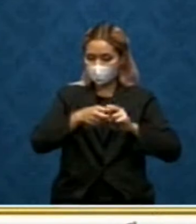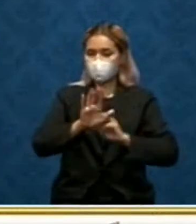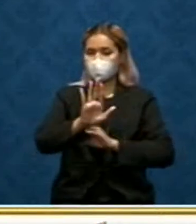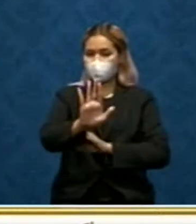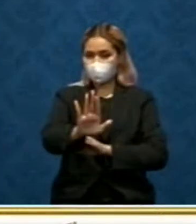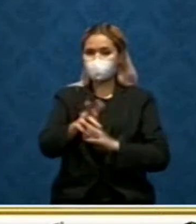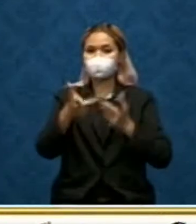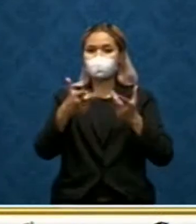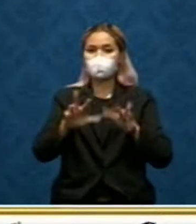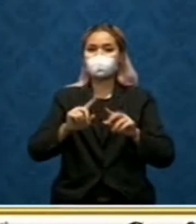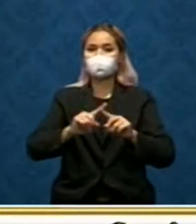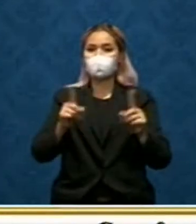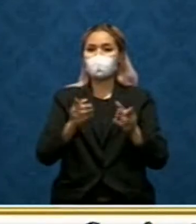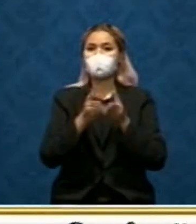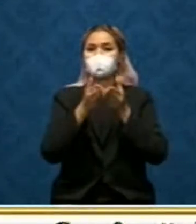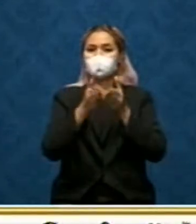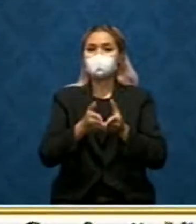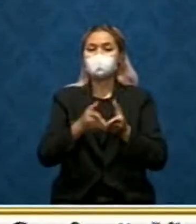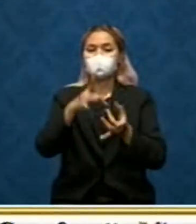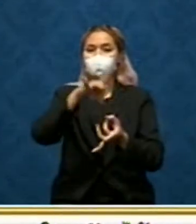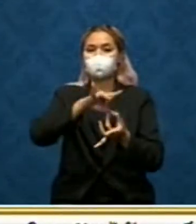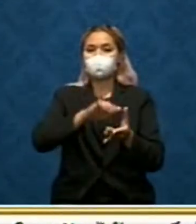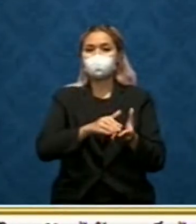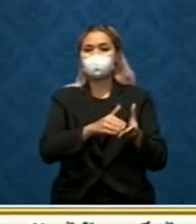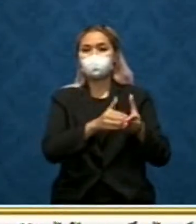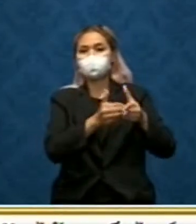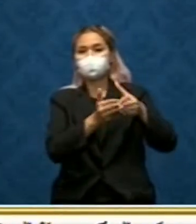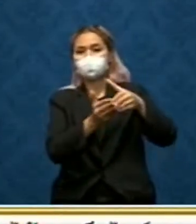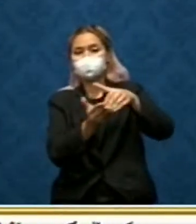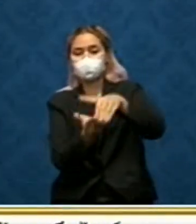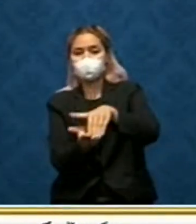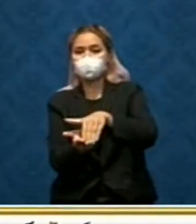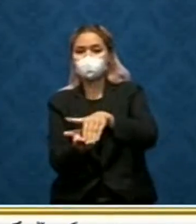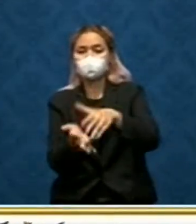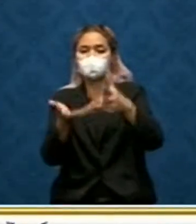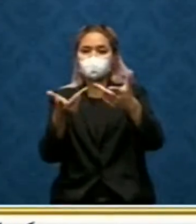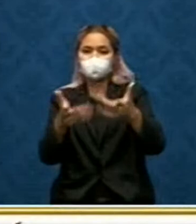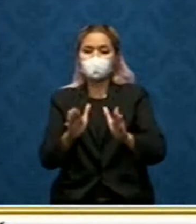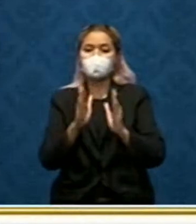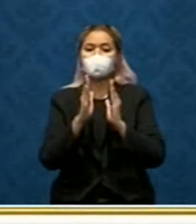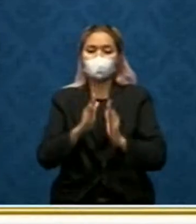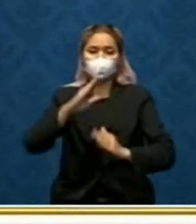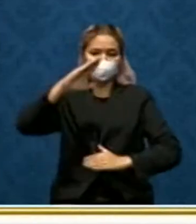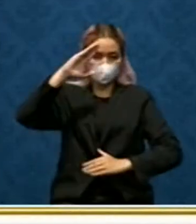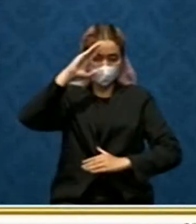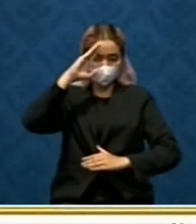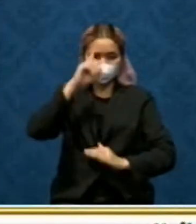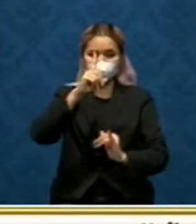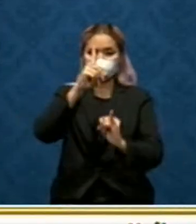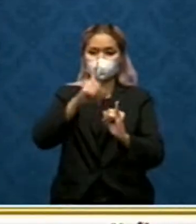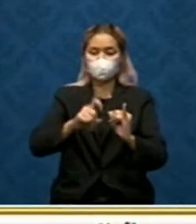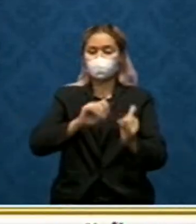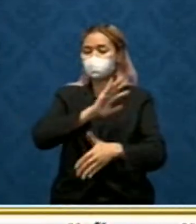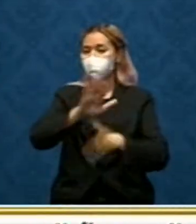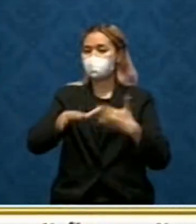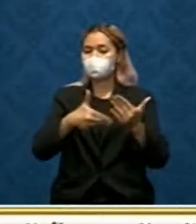กลายมาจมถายนตร้ช็คshiแล้ถหารตายเท่ไ่ยี dig บวก 6